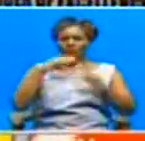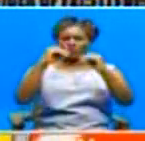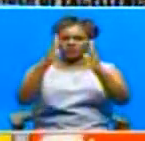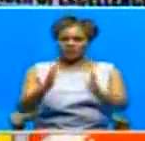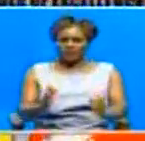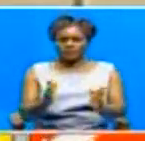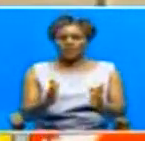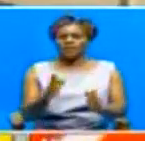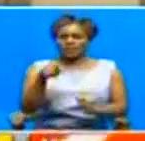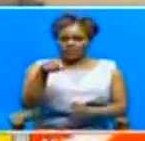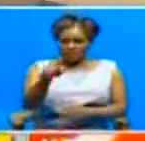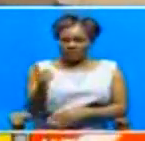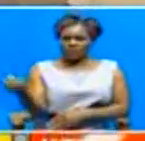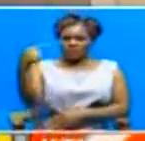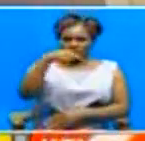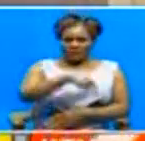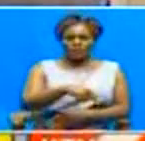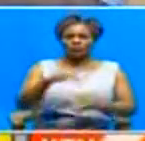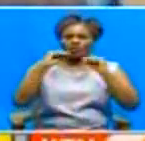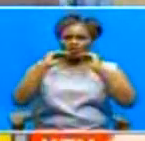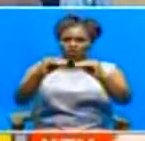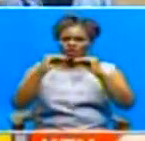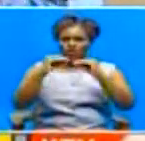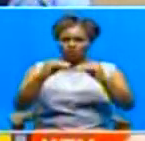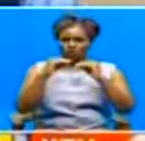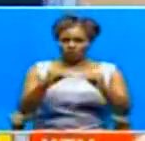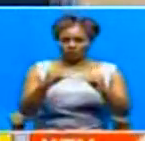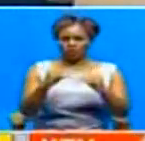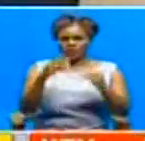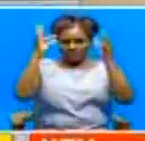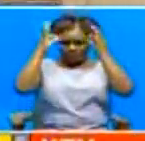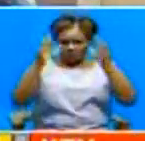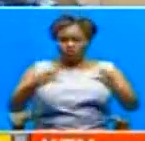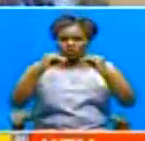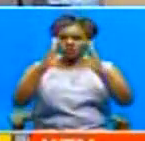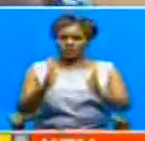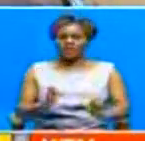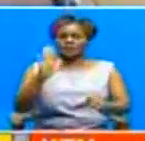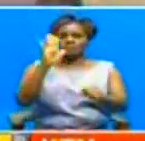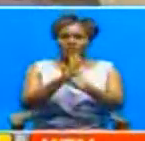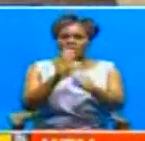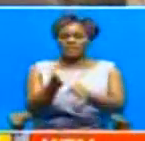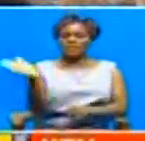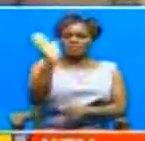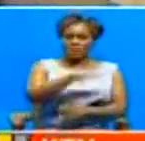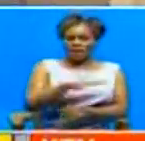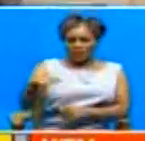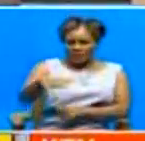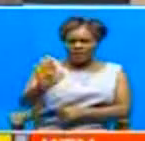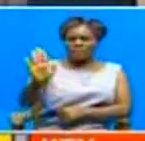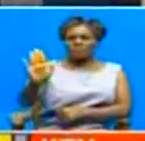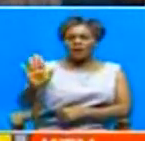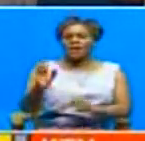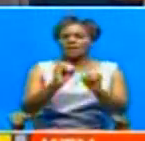serikali ya kaunti kujitokeza kujaza pengo yaliyoletwa na hatua za walimu wengi kudinda kurejea katika eneo hili